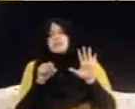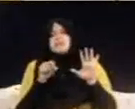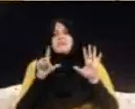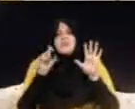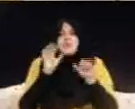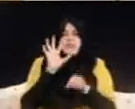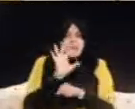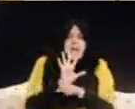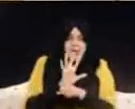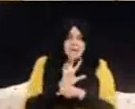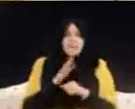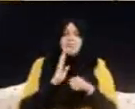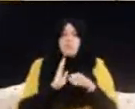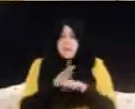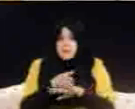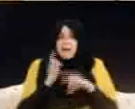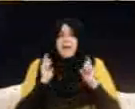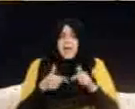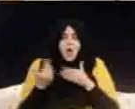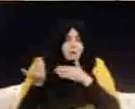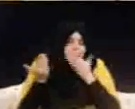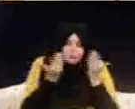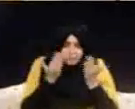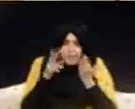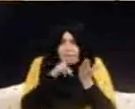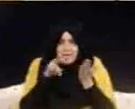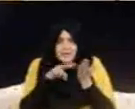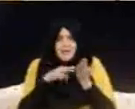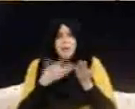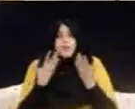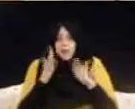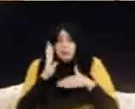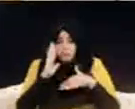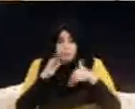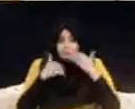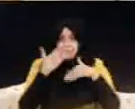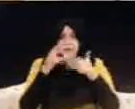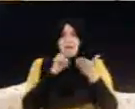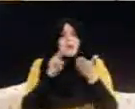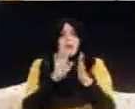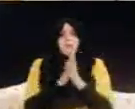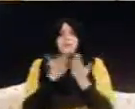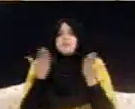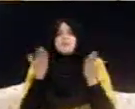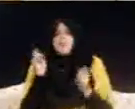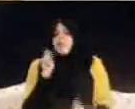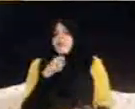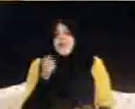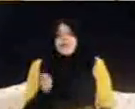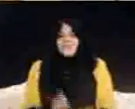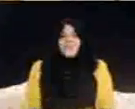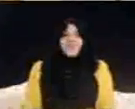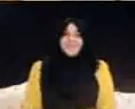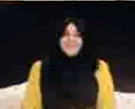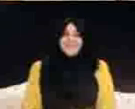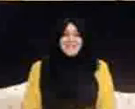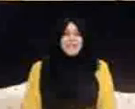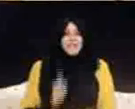دخلوا مدارس محو الأمية واللي قرأوا في المساجد وراهم الآن يقرأوا المصحف عادي.